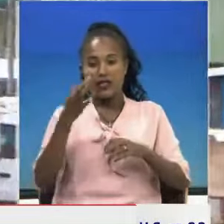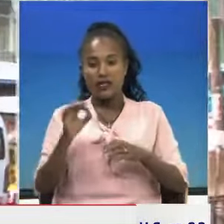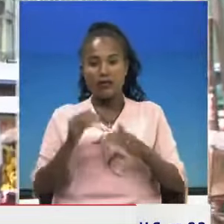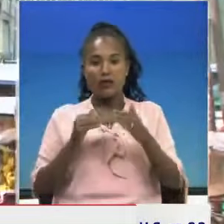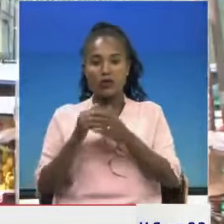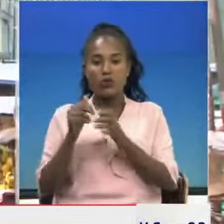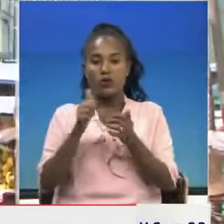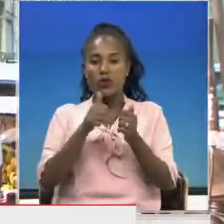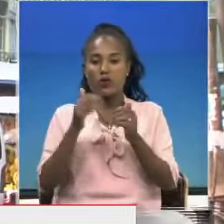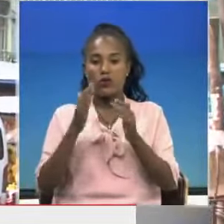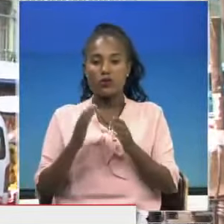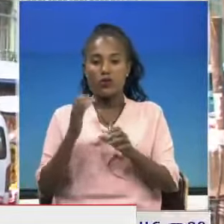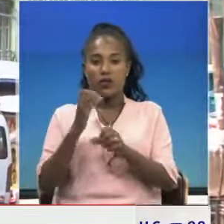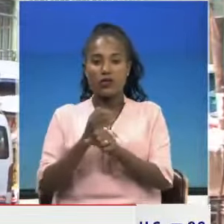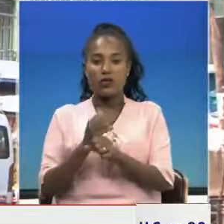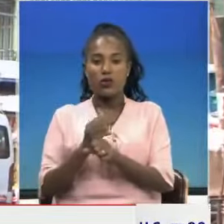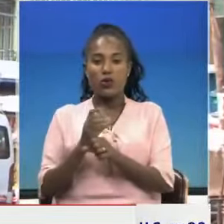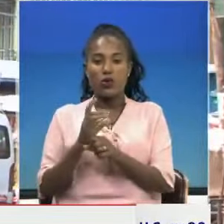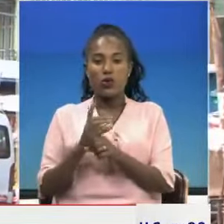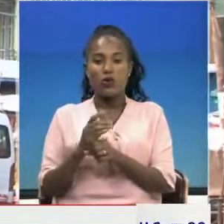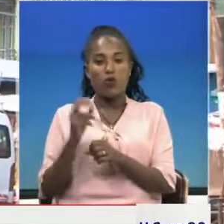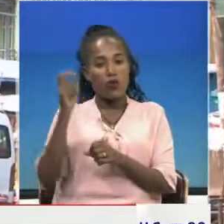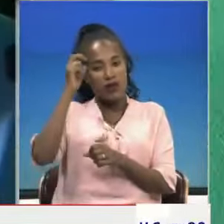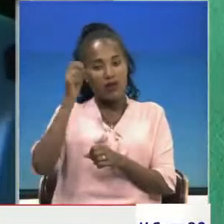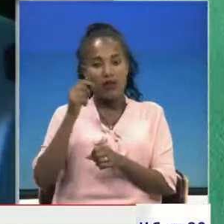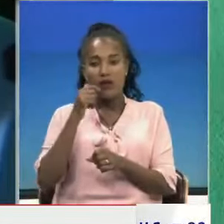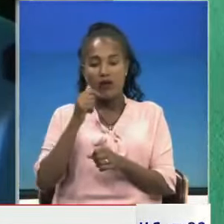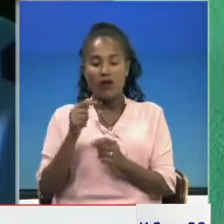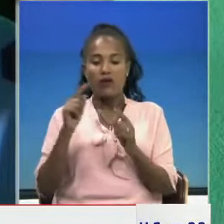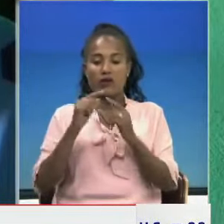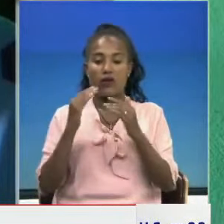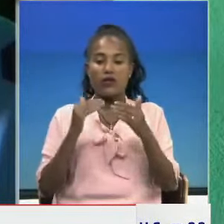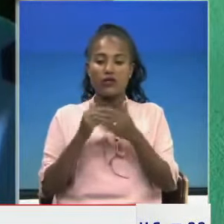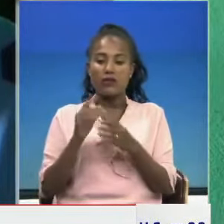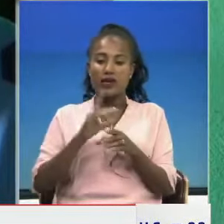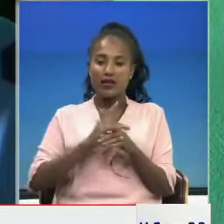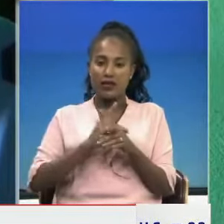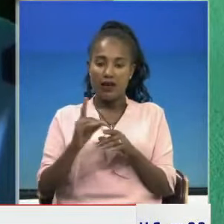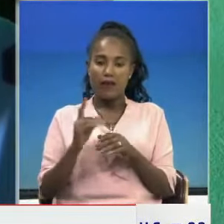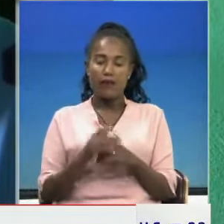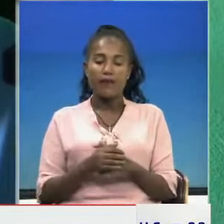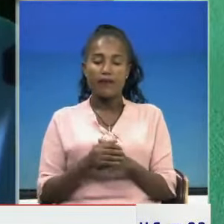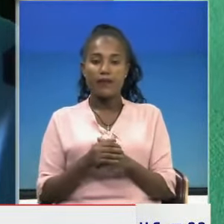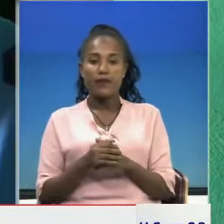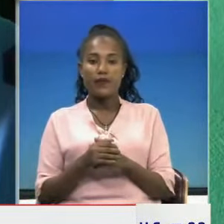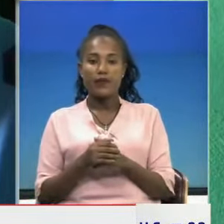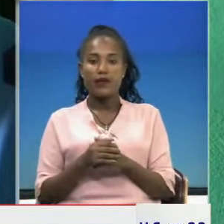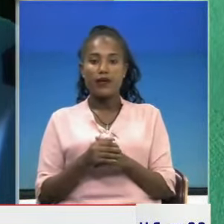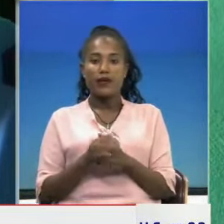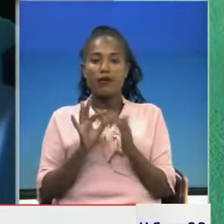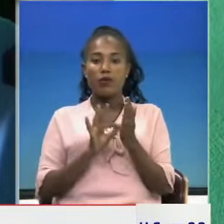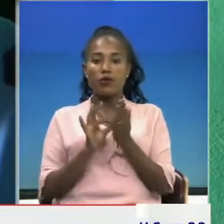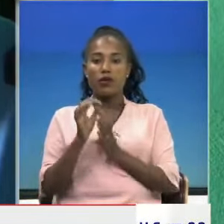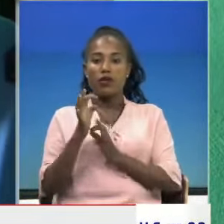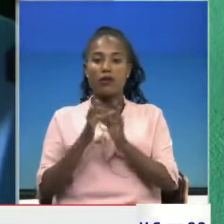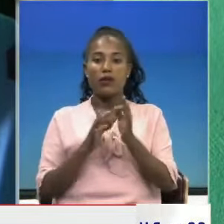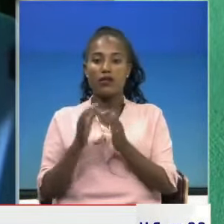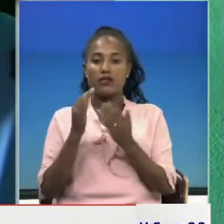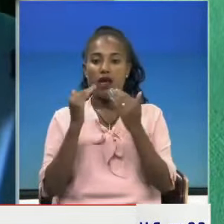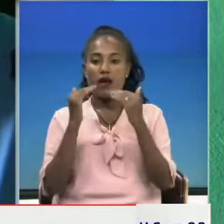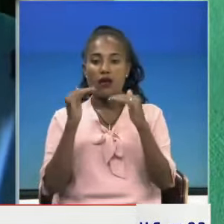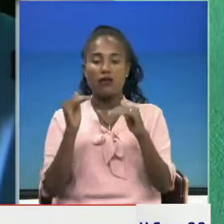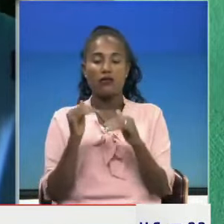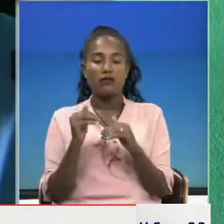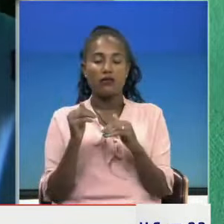የሚደርሱ ተጠርጣሪዎች መያዛቸውን ኮማንደሩ ብነ ተናግረዋል። እስካሁን ድረስ በቀጥታ በሀዝ ለመግለጽ ያህል